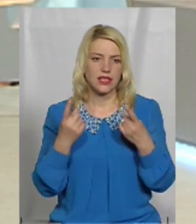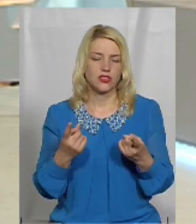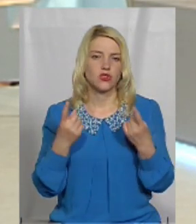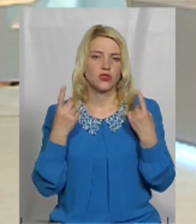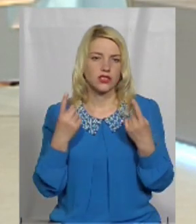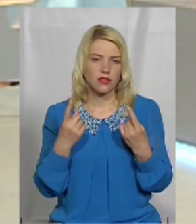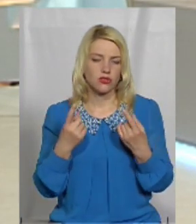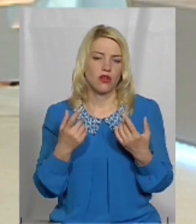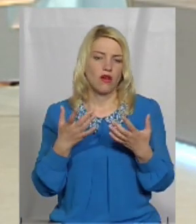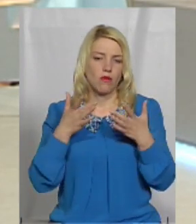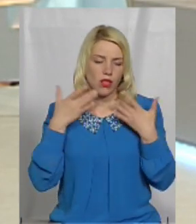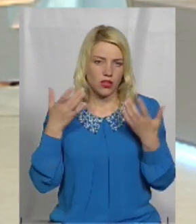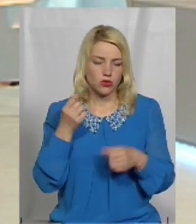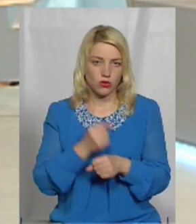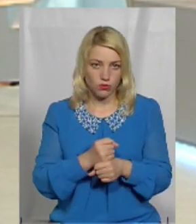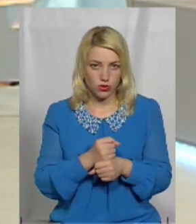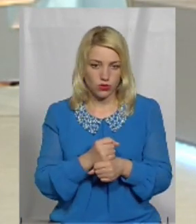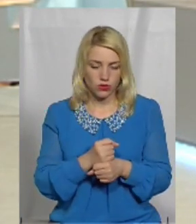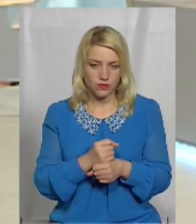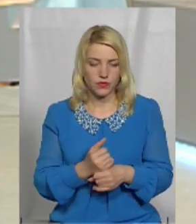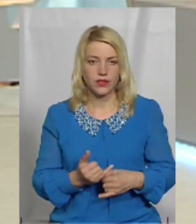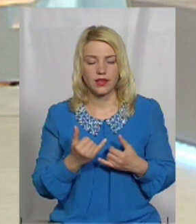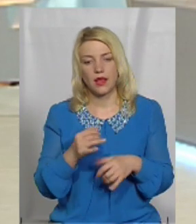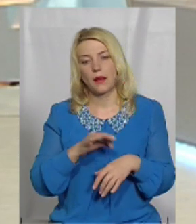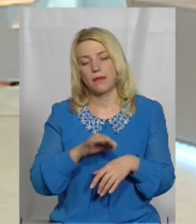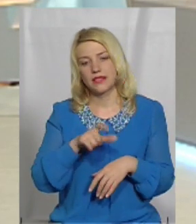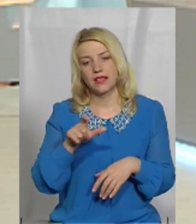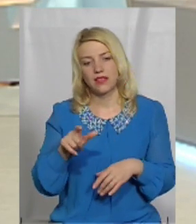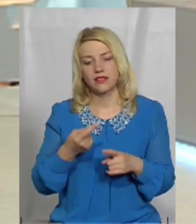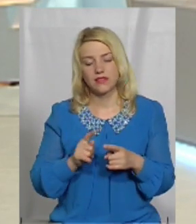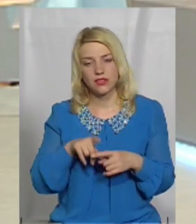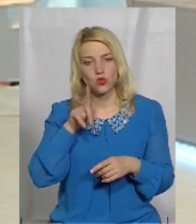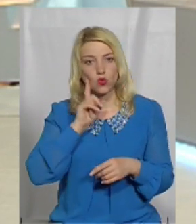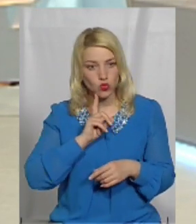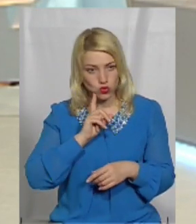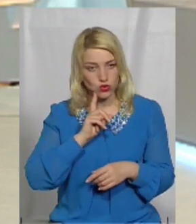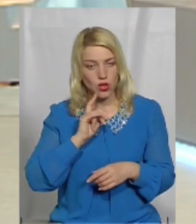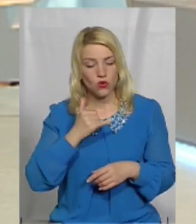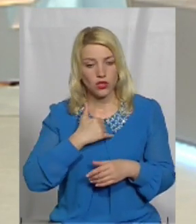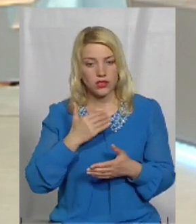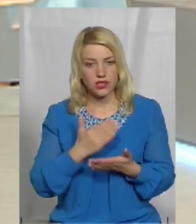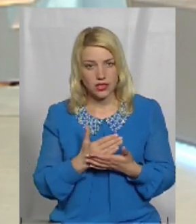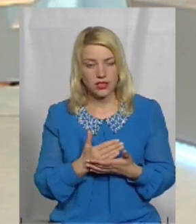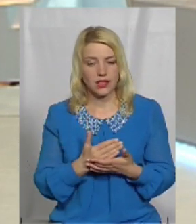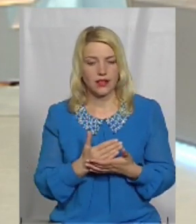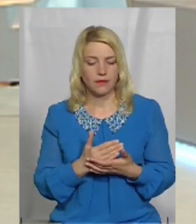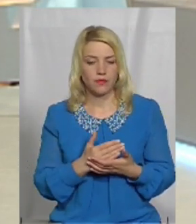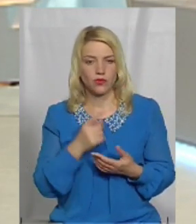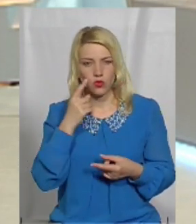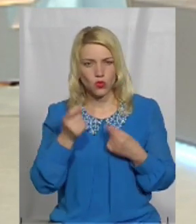значно полегшує роботу. Для пацієнтів це теж зручно. У нас є певні такі